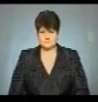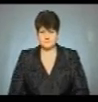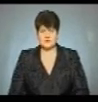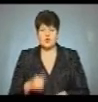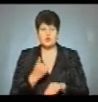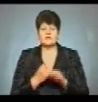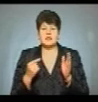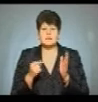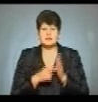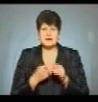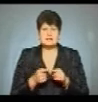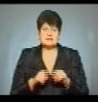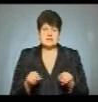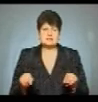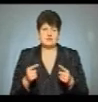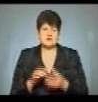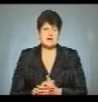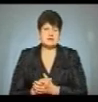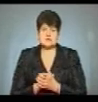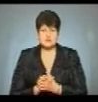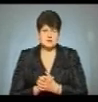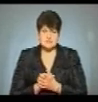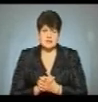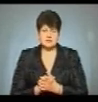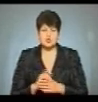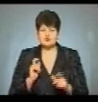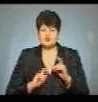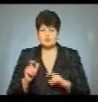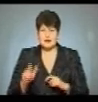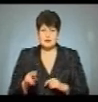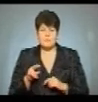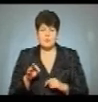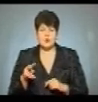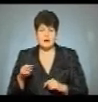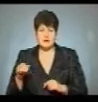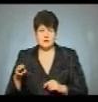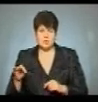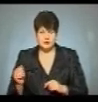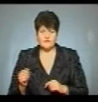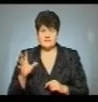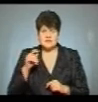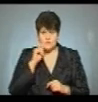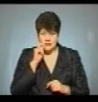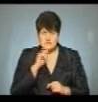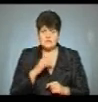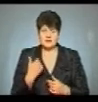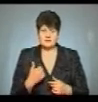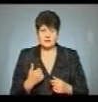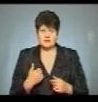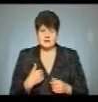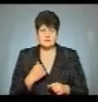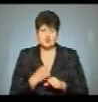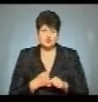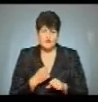мета – це власне створення асоціації студентів-політологів всеукраїнської, яка би власне працювала вже, робила